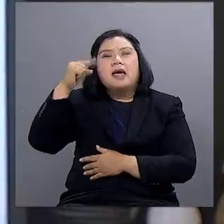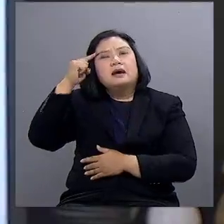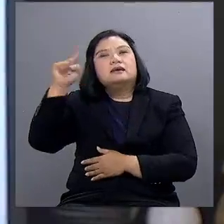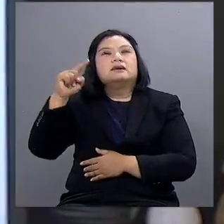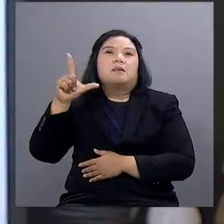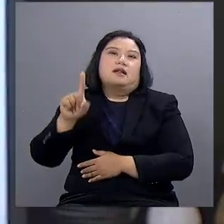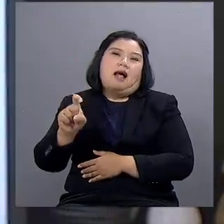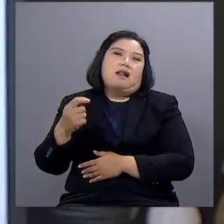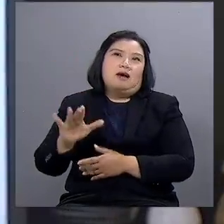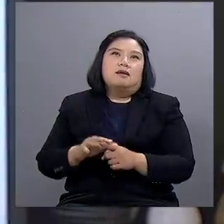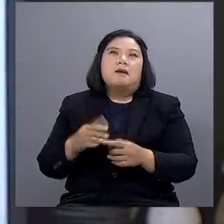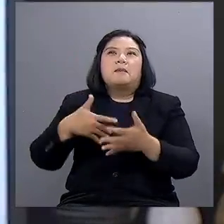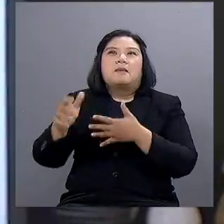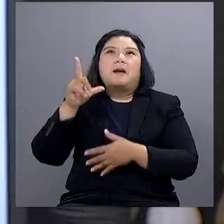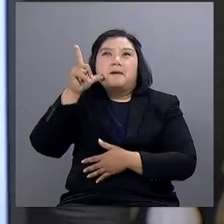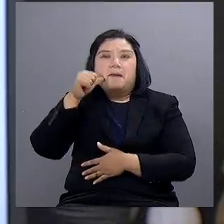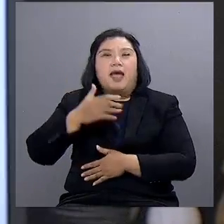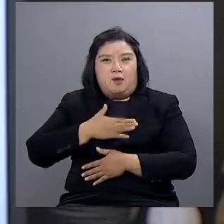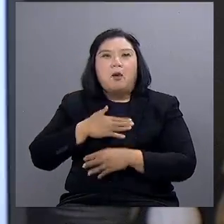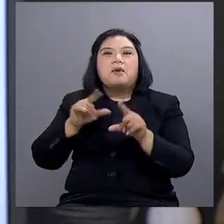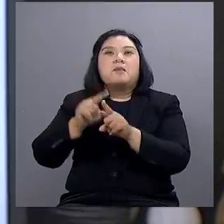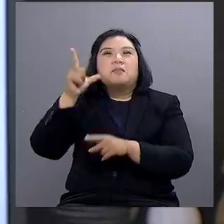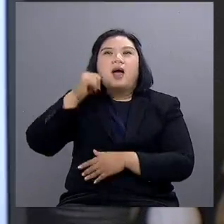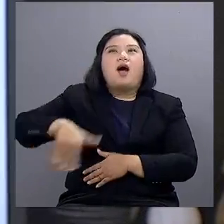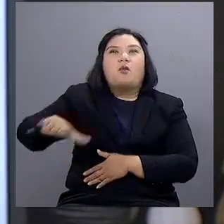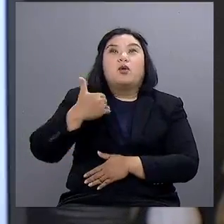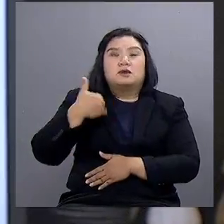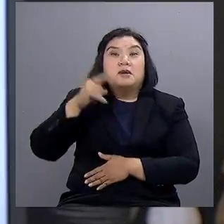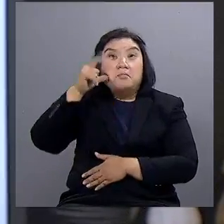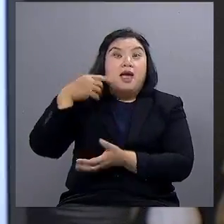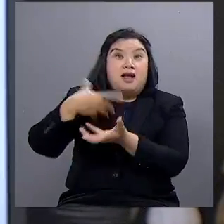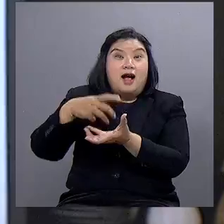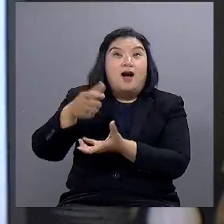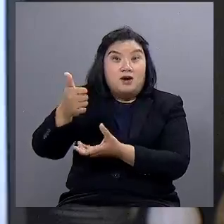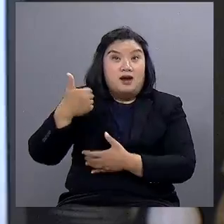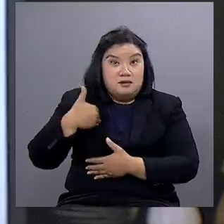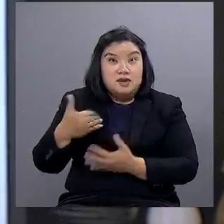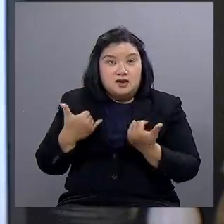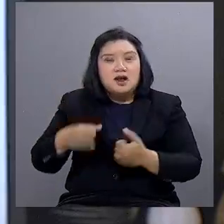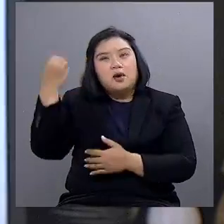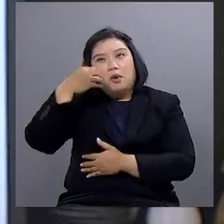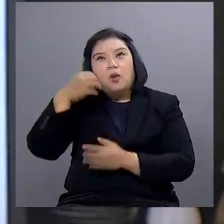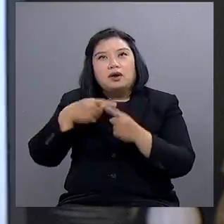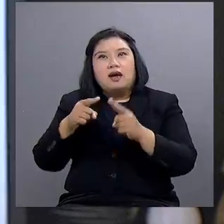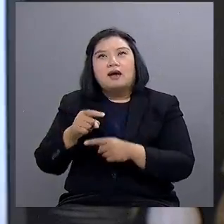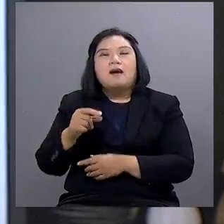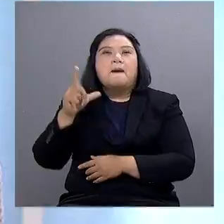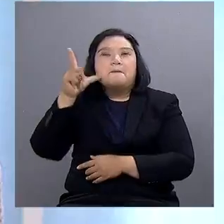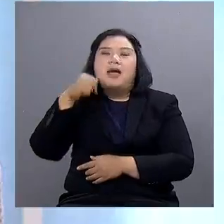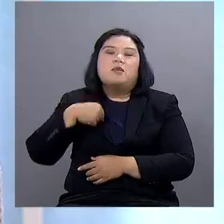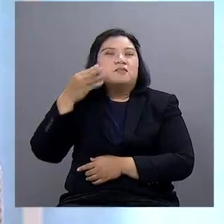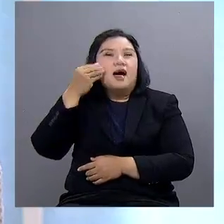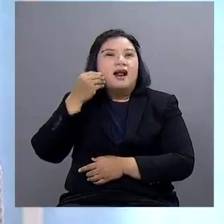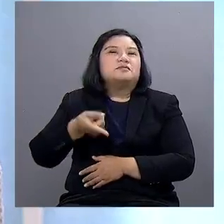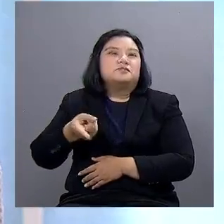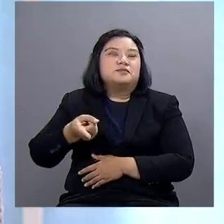ปเนี่ยพร้อมจะเป็นแม่กับทุกท่านนะครับถ้าคิดถึงเดี๋ยวจะเอาเรื่องคุณแม่มาเล่าให้ในฟังรายการบ่อยๆนะครับแต่เป็นมุมน่ารักของคุณแม่ผมละกันนะครับ ครับผมเชื่อได้แหละนะ